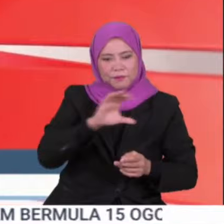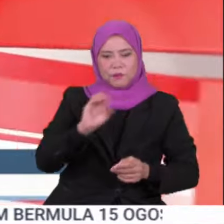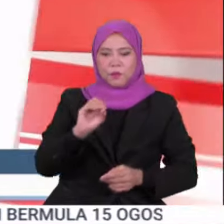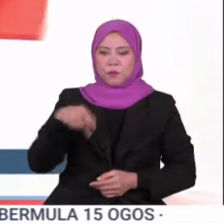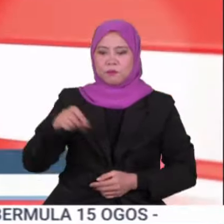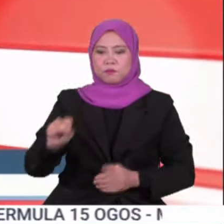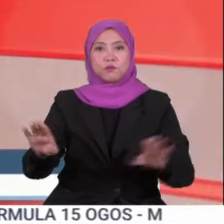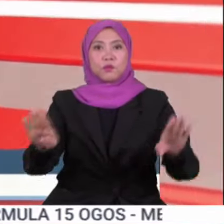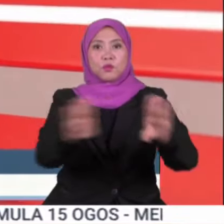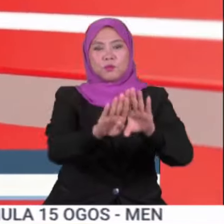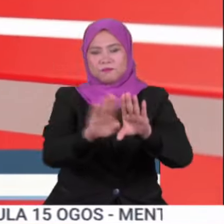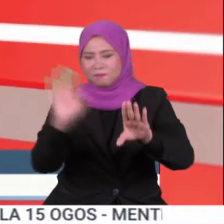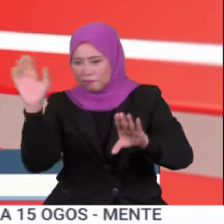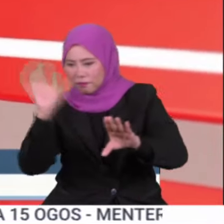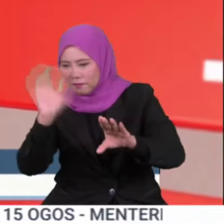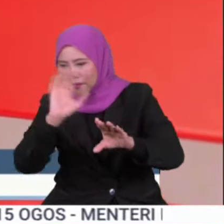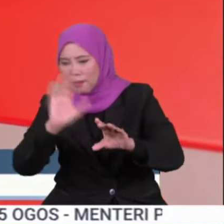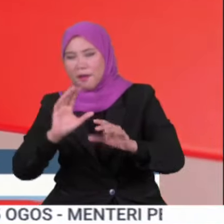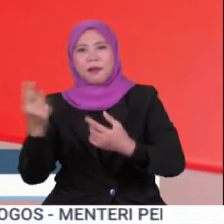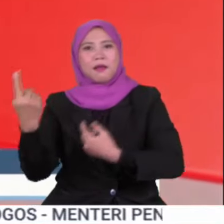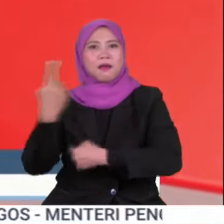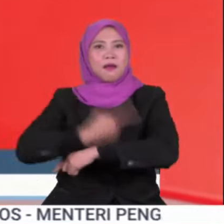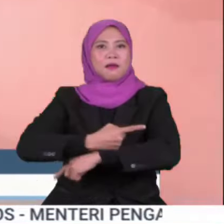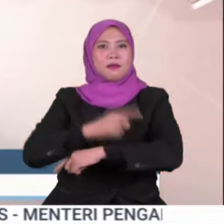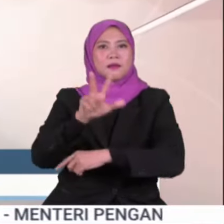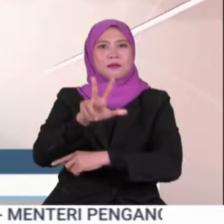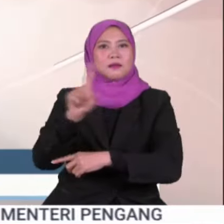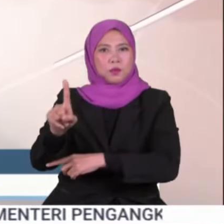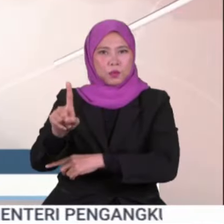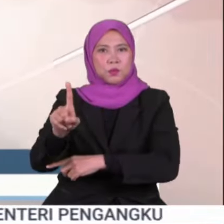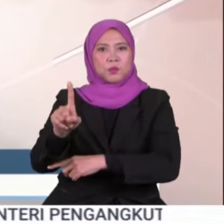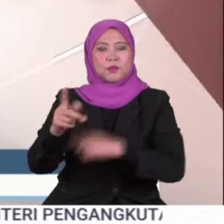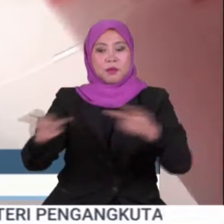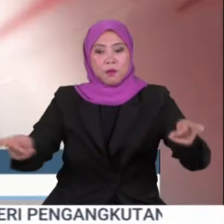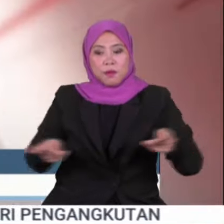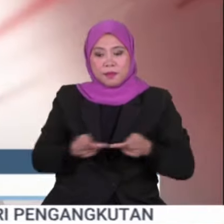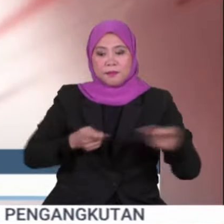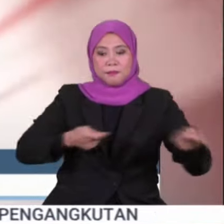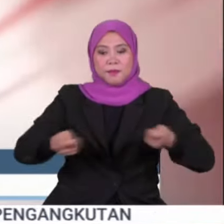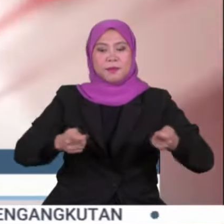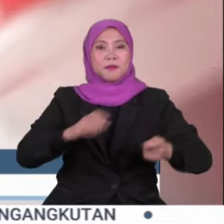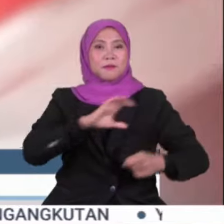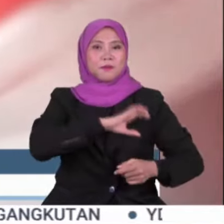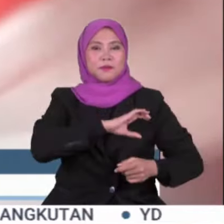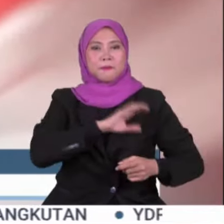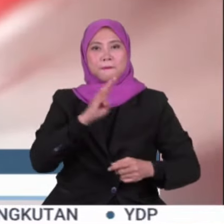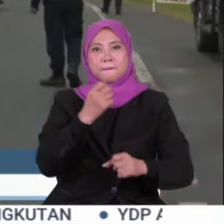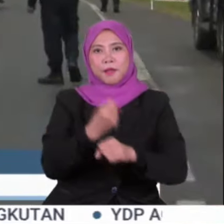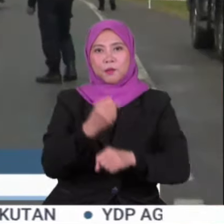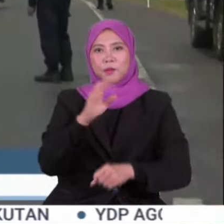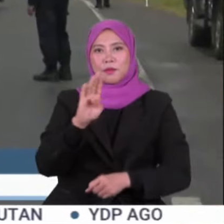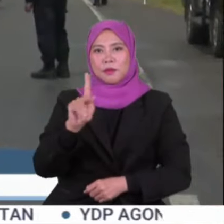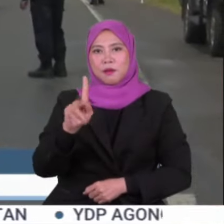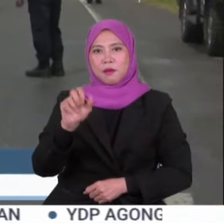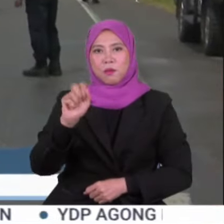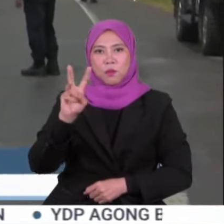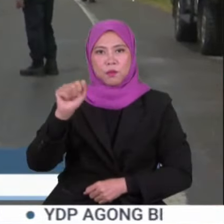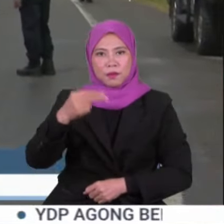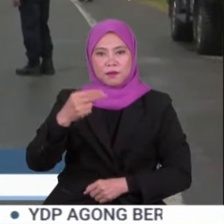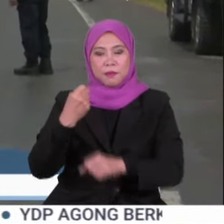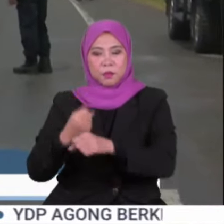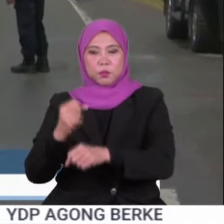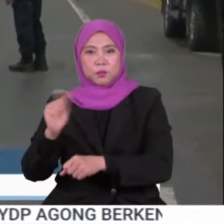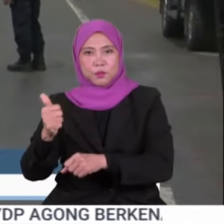ops tutup kesan yang memasuki hari ke-31 melibatkan kawasan pentadbiran Balai Polis Batu Kawah, Balai Polis Batu